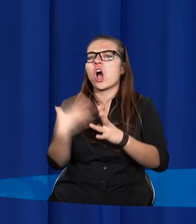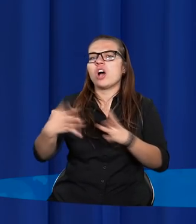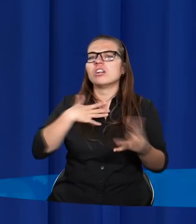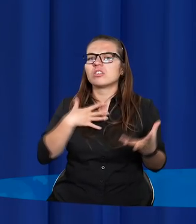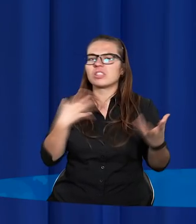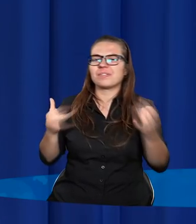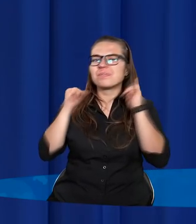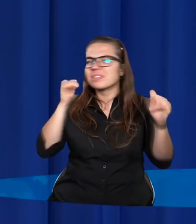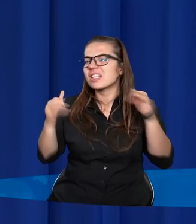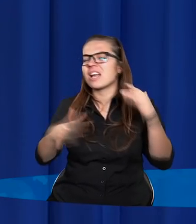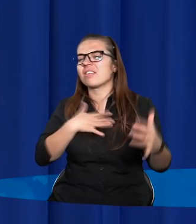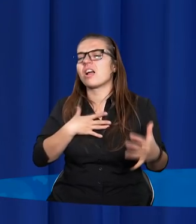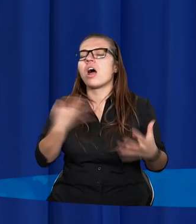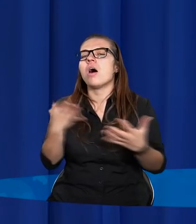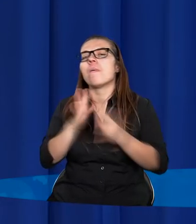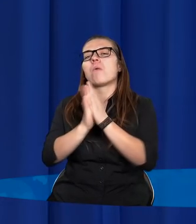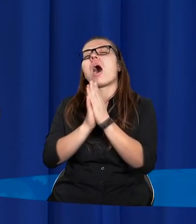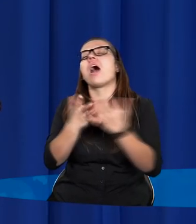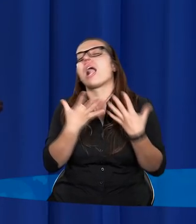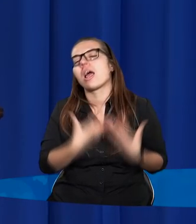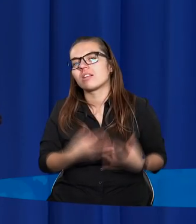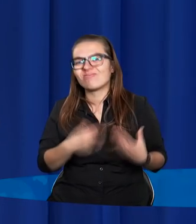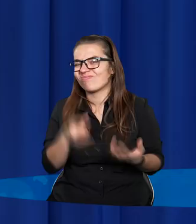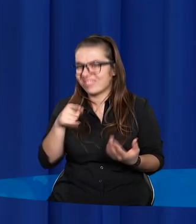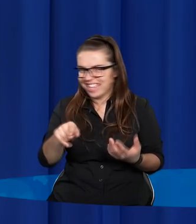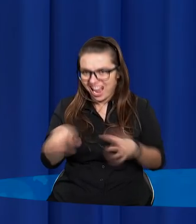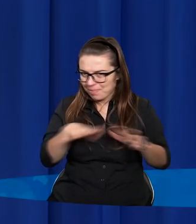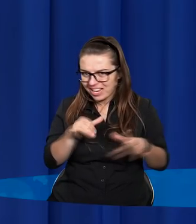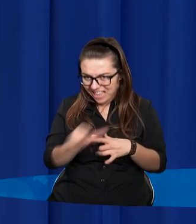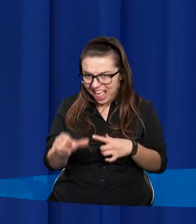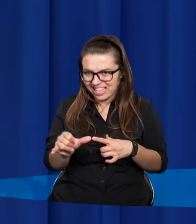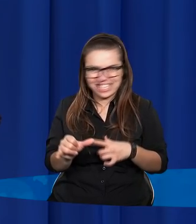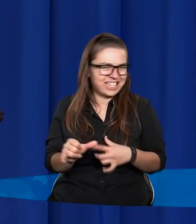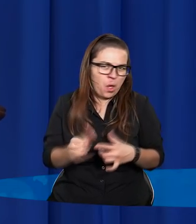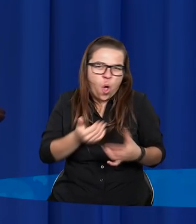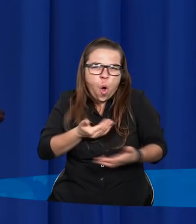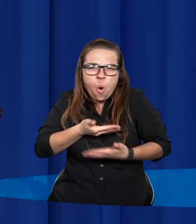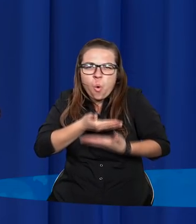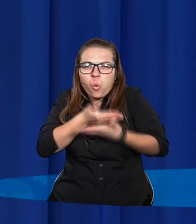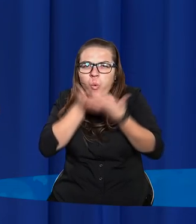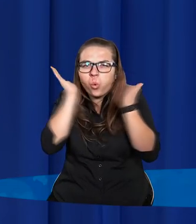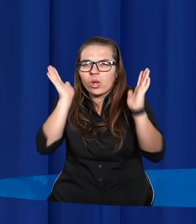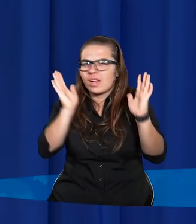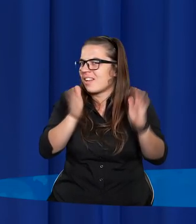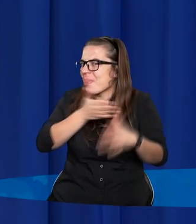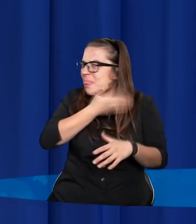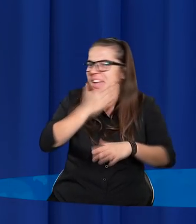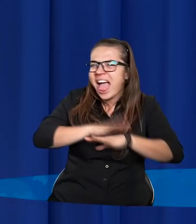krzyczą i błagają o litość. Nie ma takiego miejsca. Nie ma takiego miejsca.